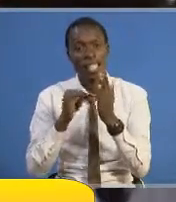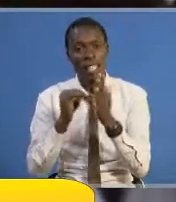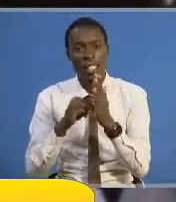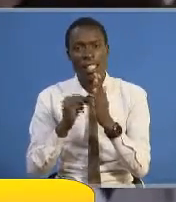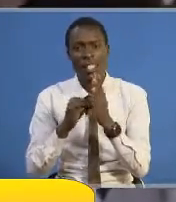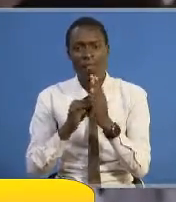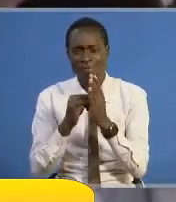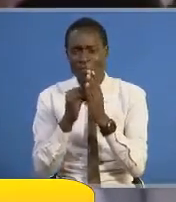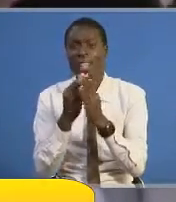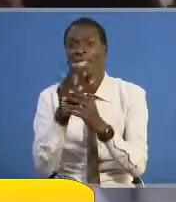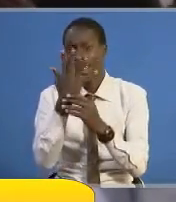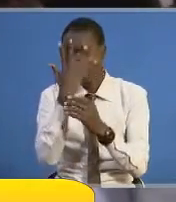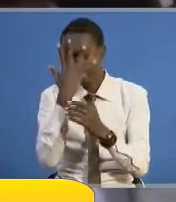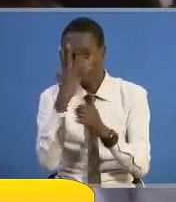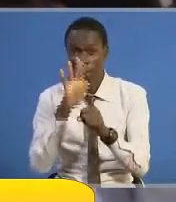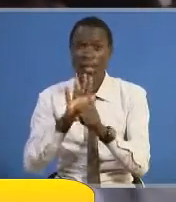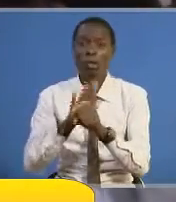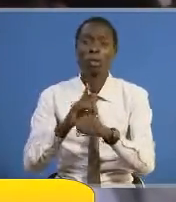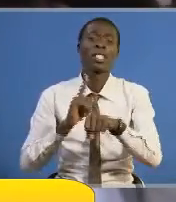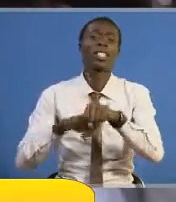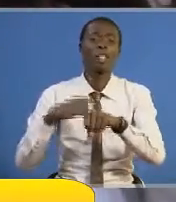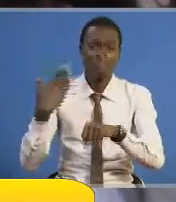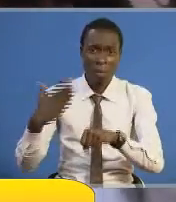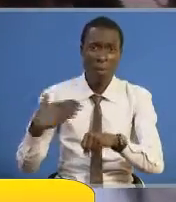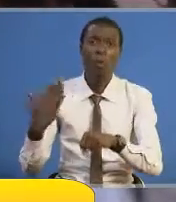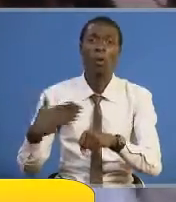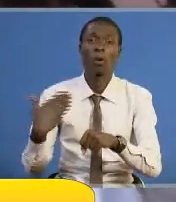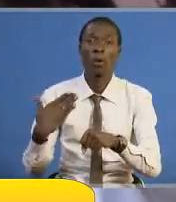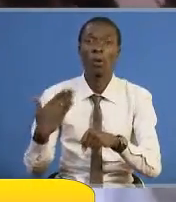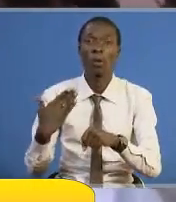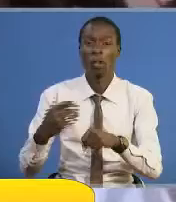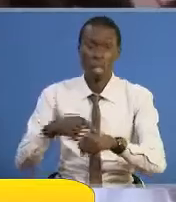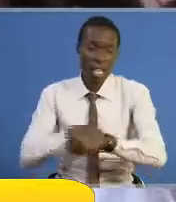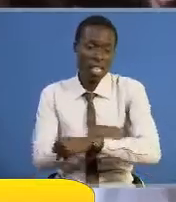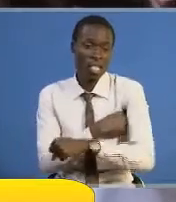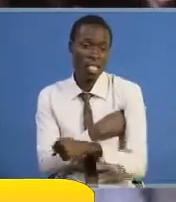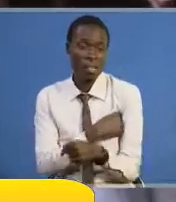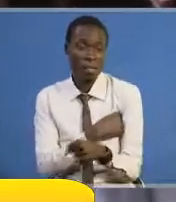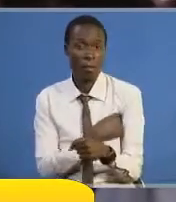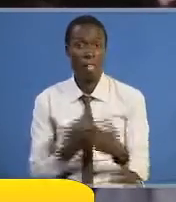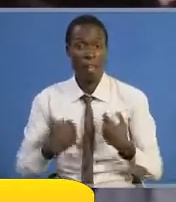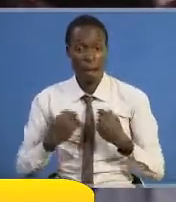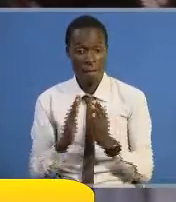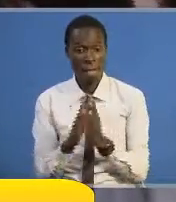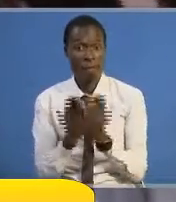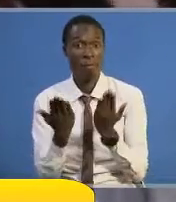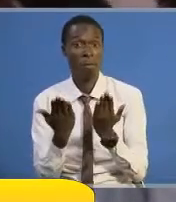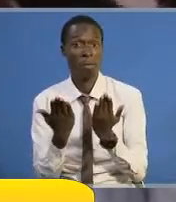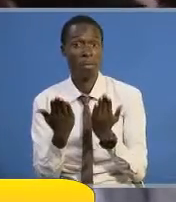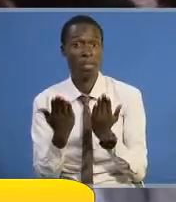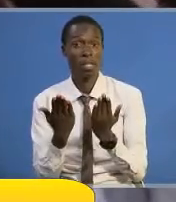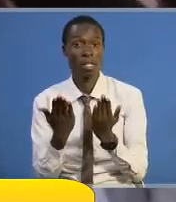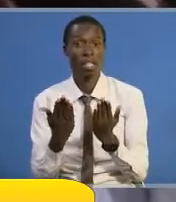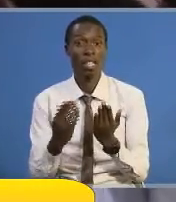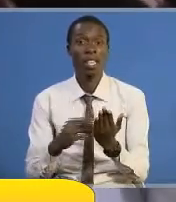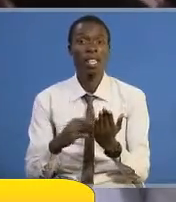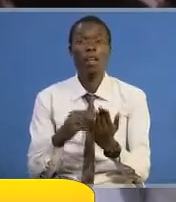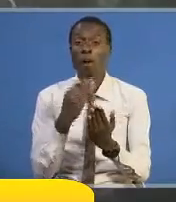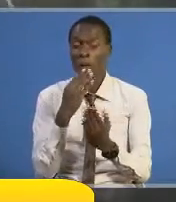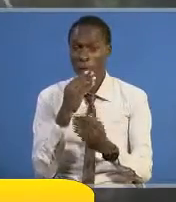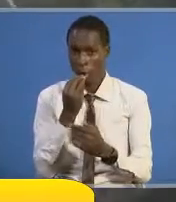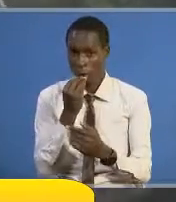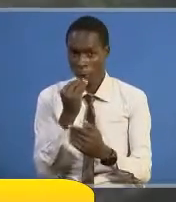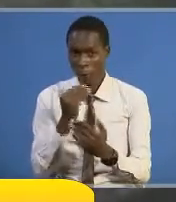tumeaibishwa sana, kila wakati ni masabchibu na vitabu ya molio, yani ya chakula ya relief.